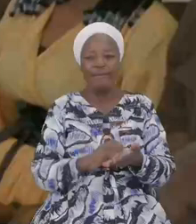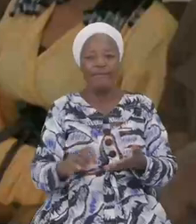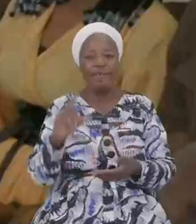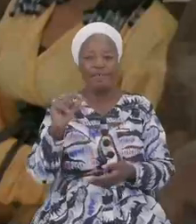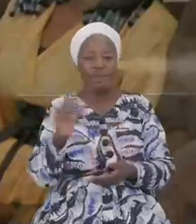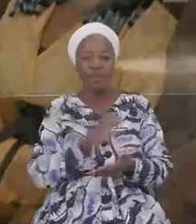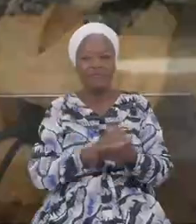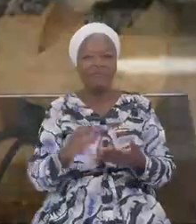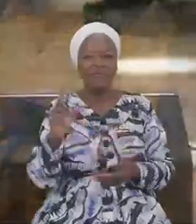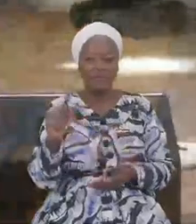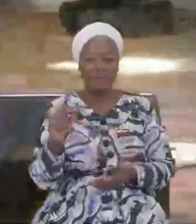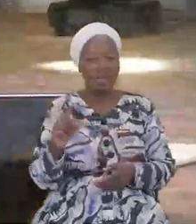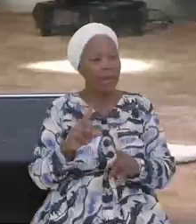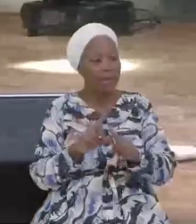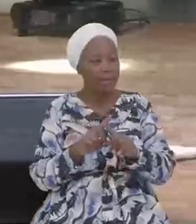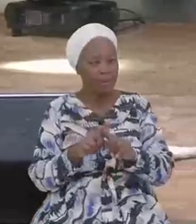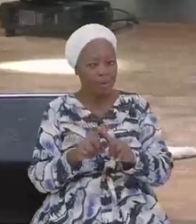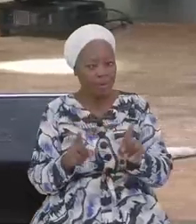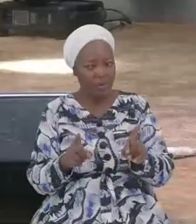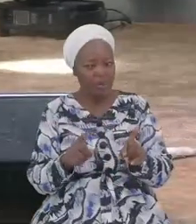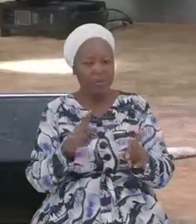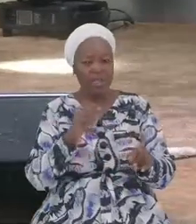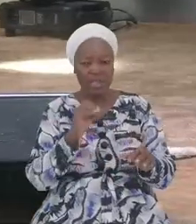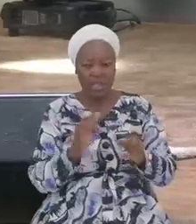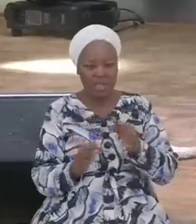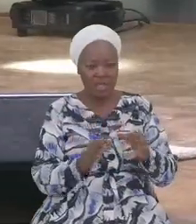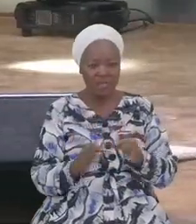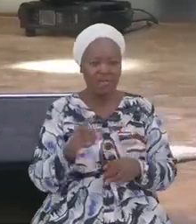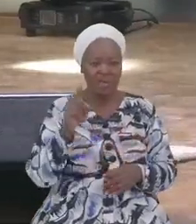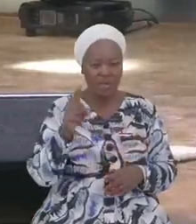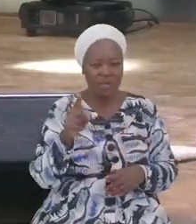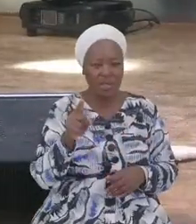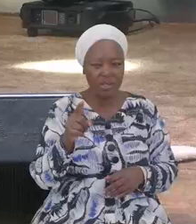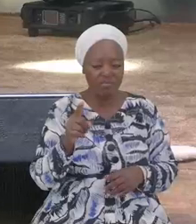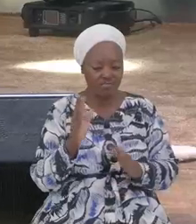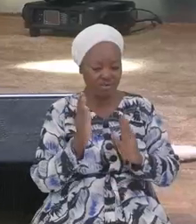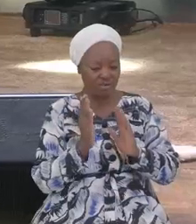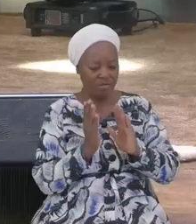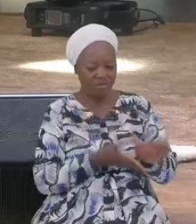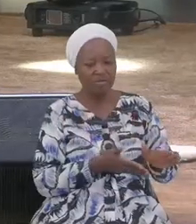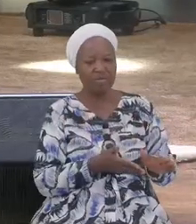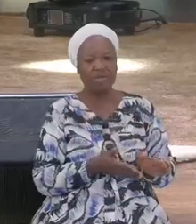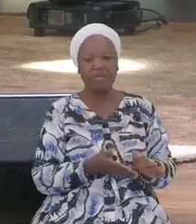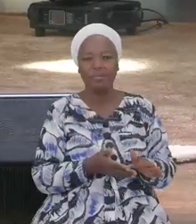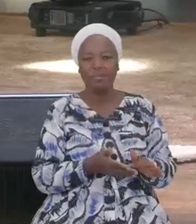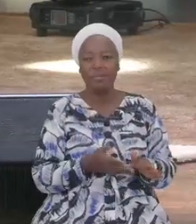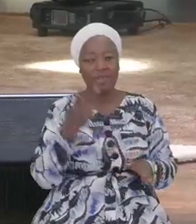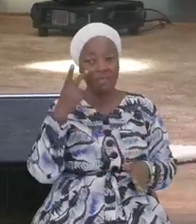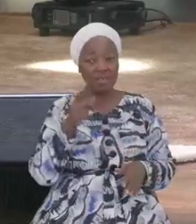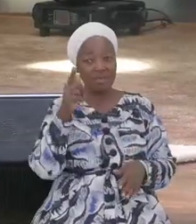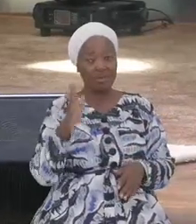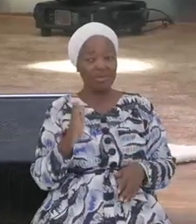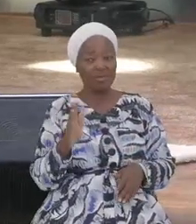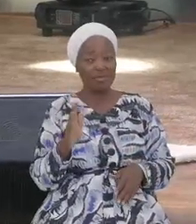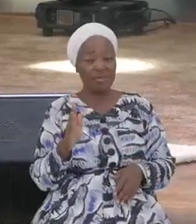verset 20, mais si vous résistez, voyez Dieu, il dit, si vous